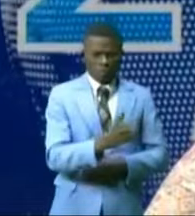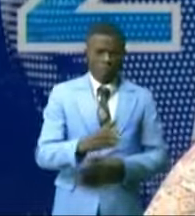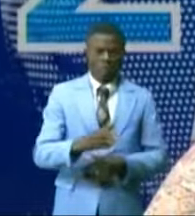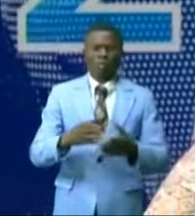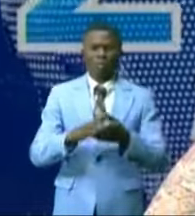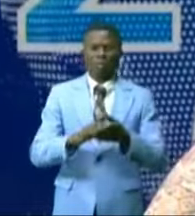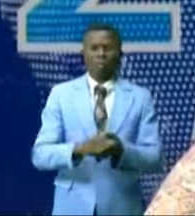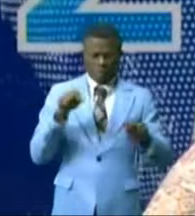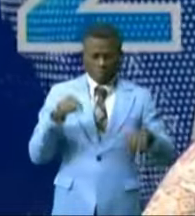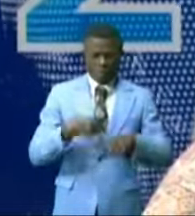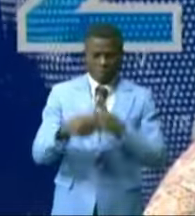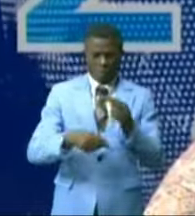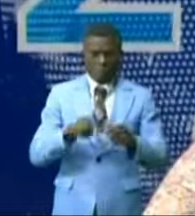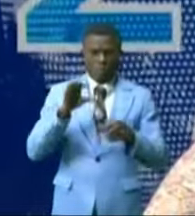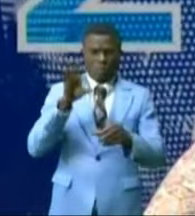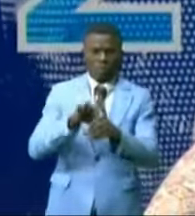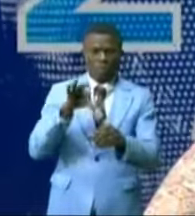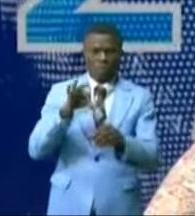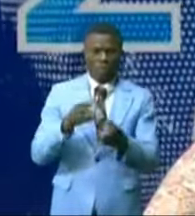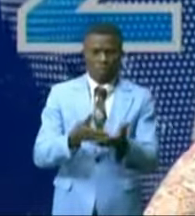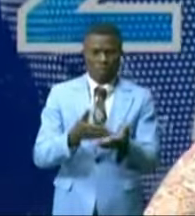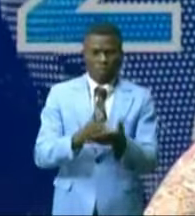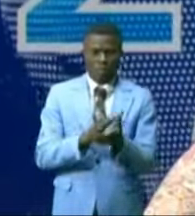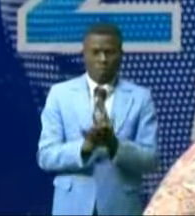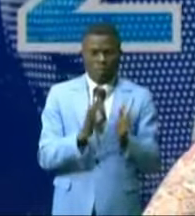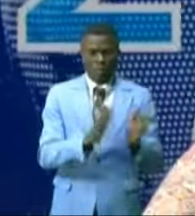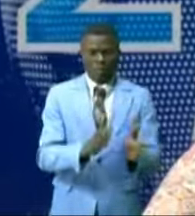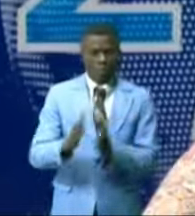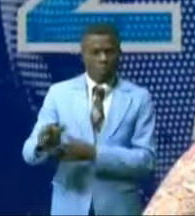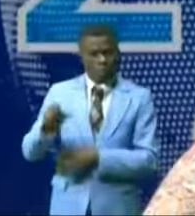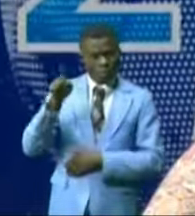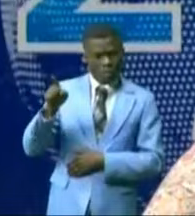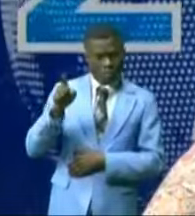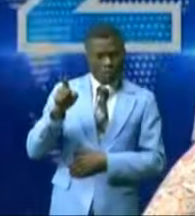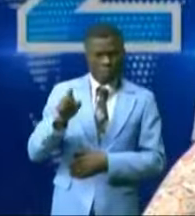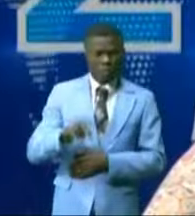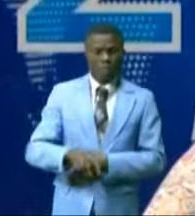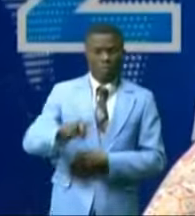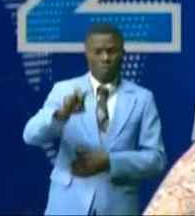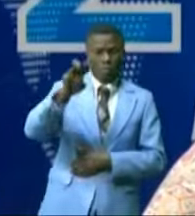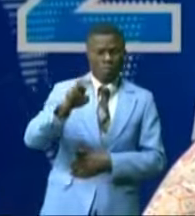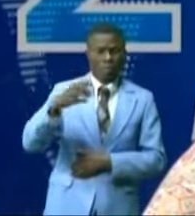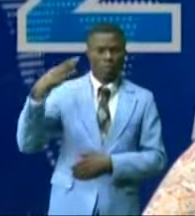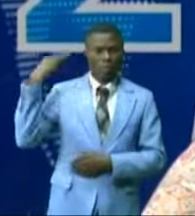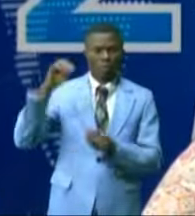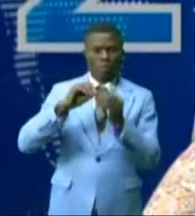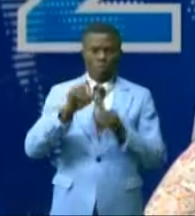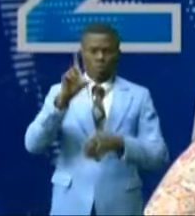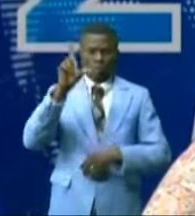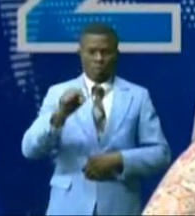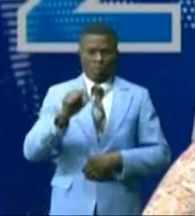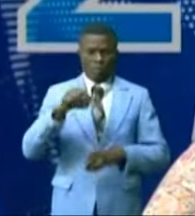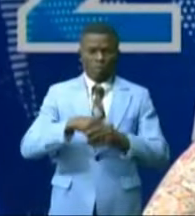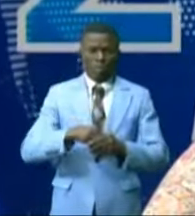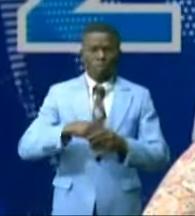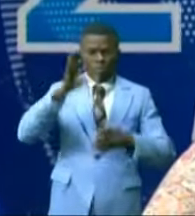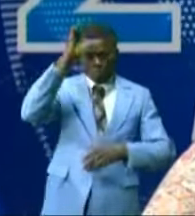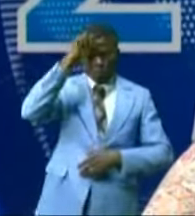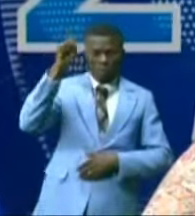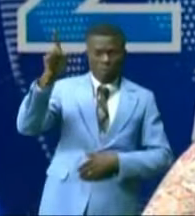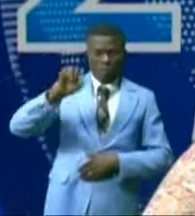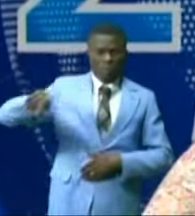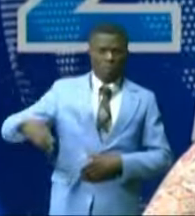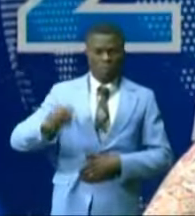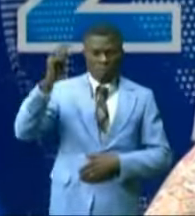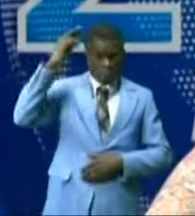Triste, nous reprenons le volet élection de ce journal. Il prépare lui aussi la descente du candidat numéro 20 dans le Grand Bandundu.